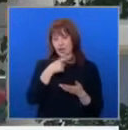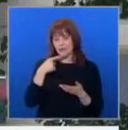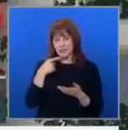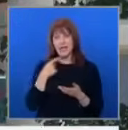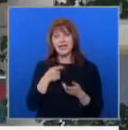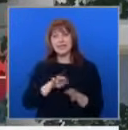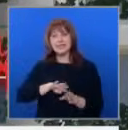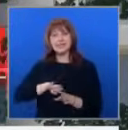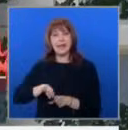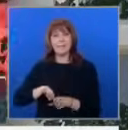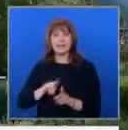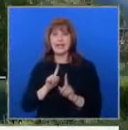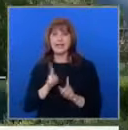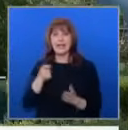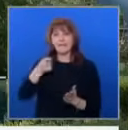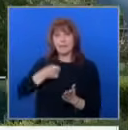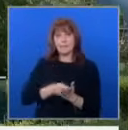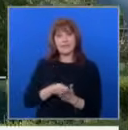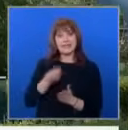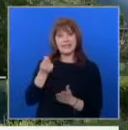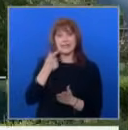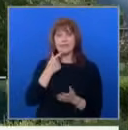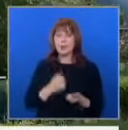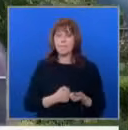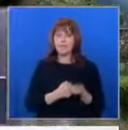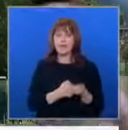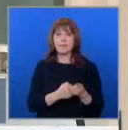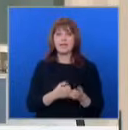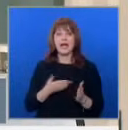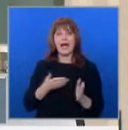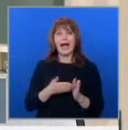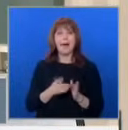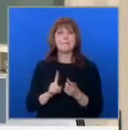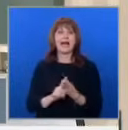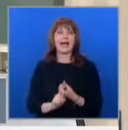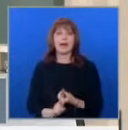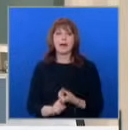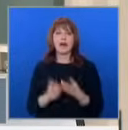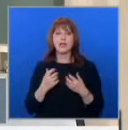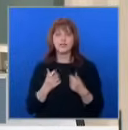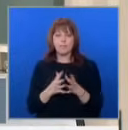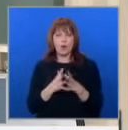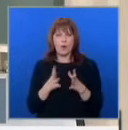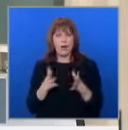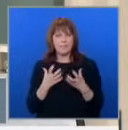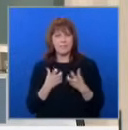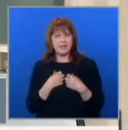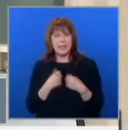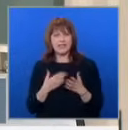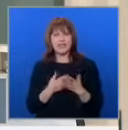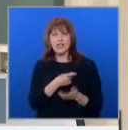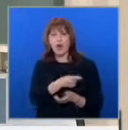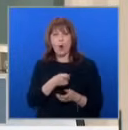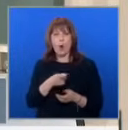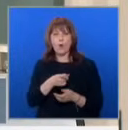с Запада. И трябва да плати цена за подкрепата си към Кремъл. Имаме големи опасения заради оръжията, с